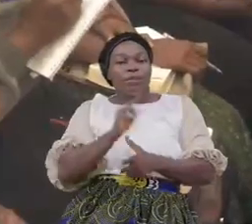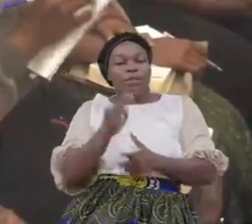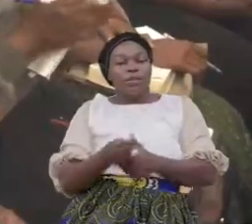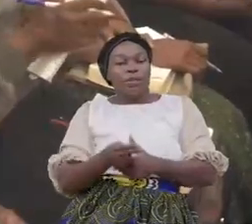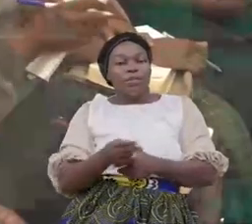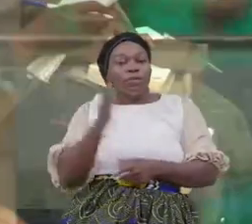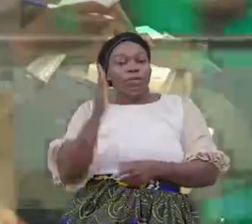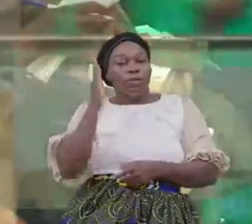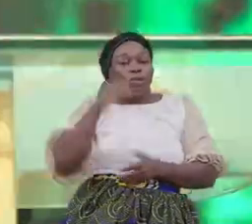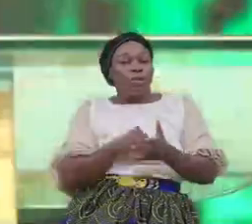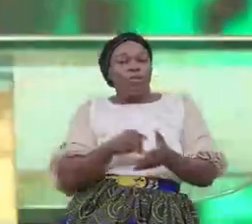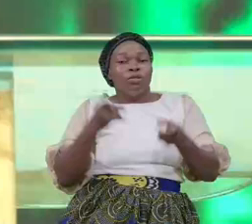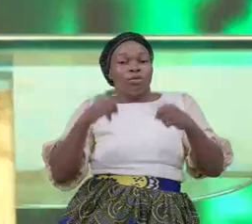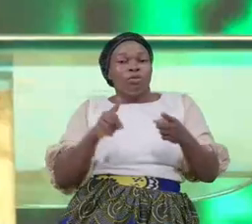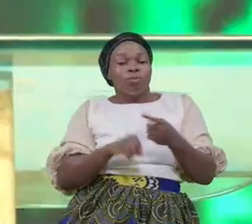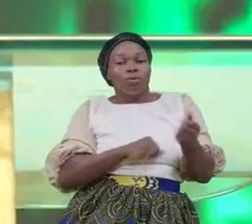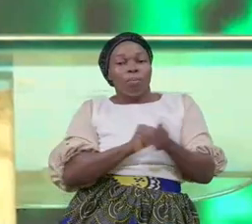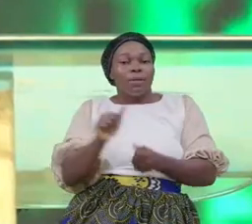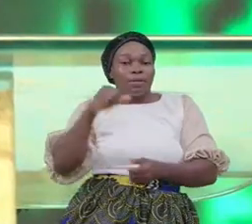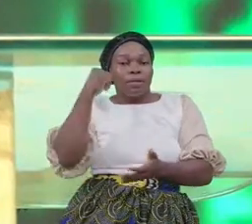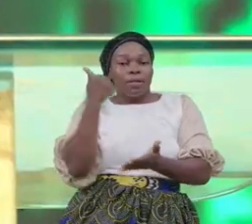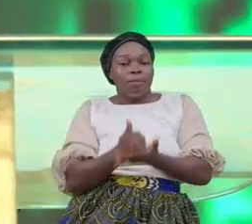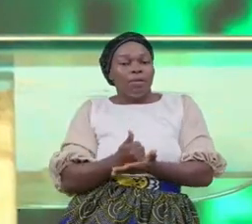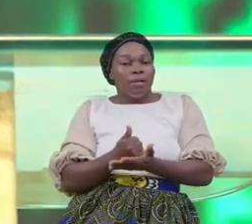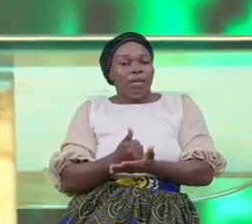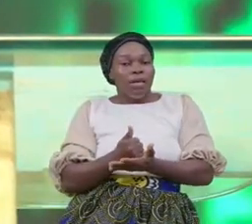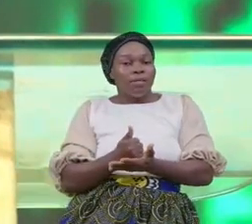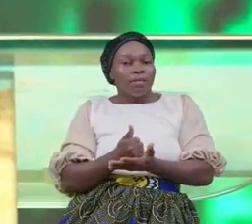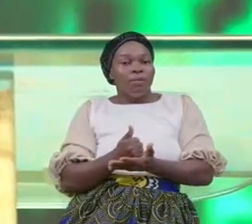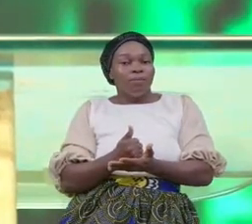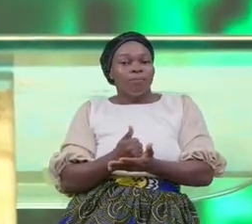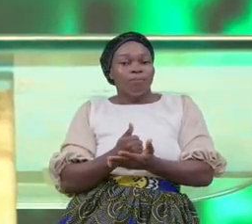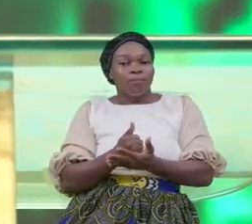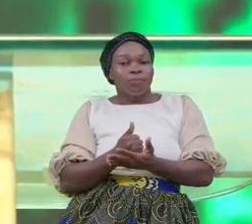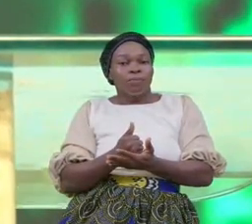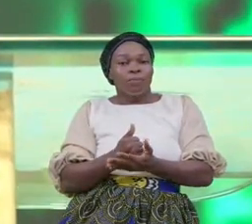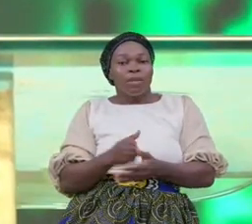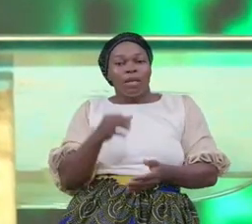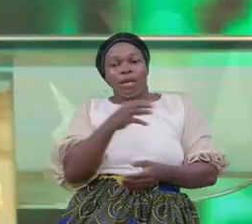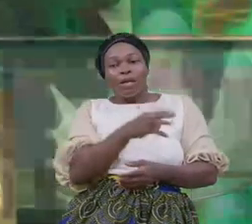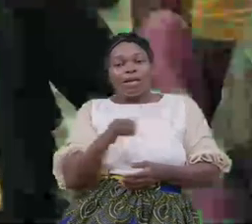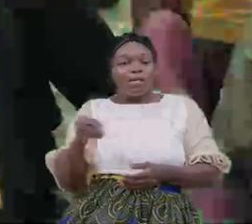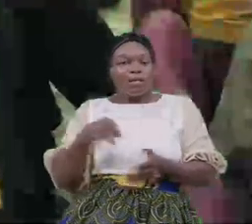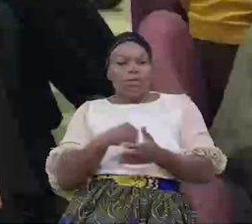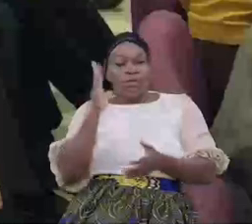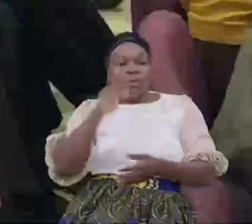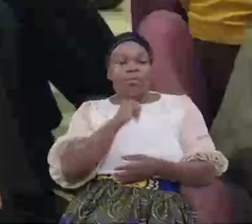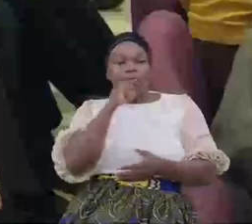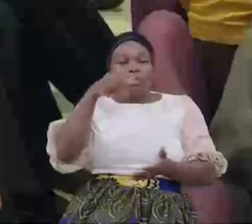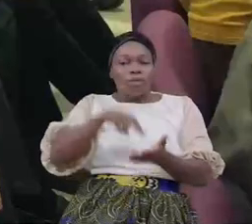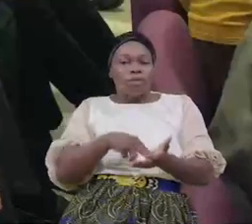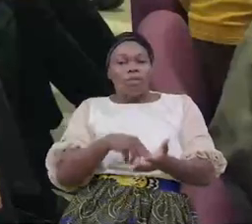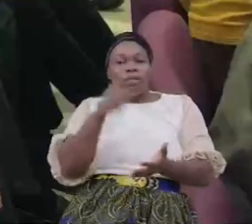Cela n'aura pas lieu. Ce que l'ennemi a dit, cela n'arrivera